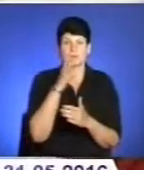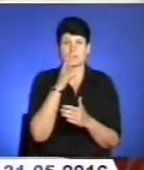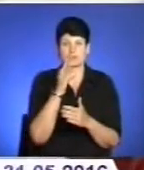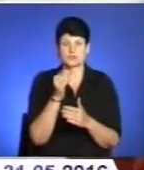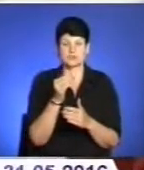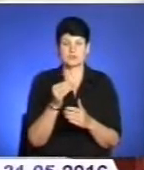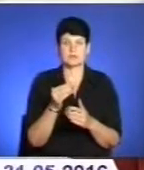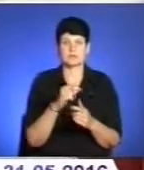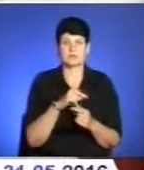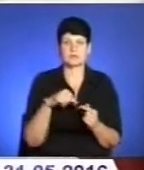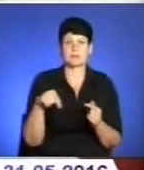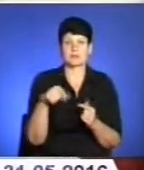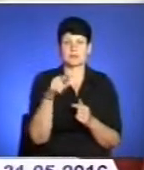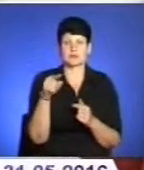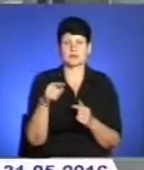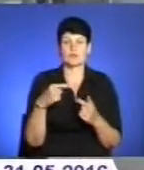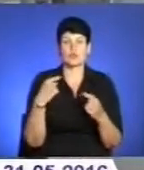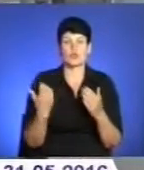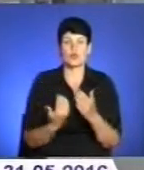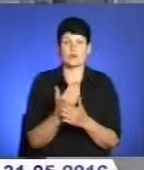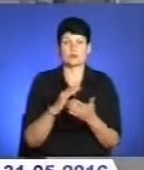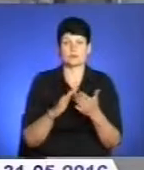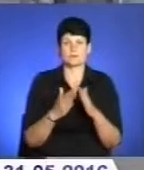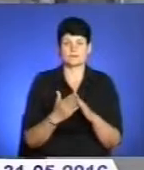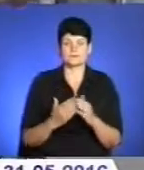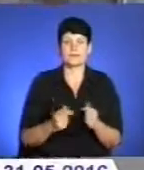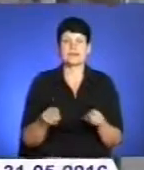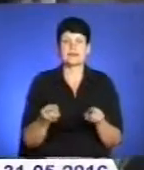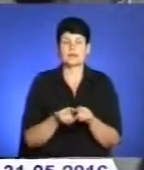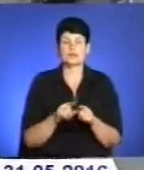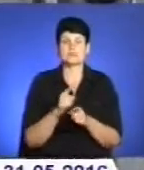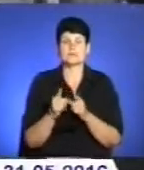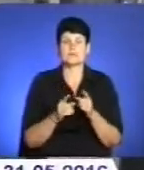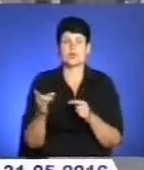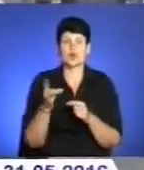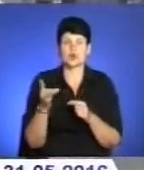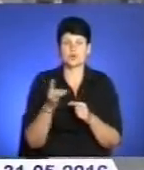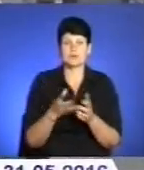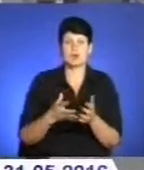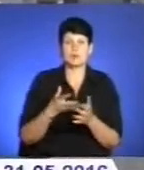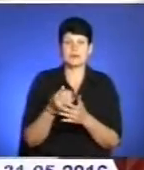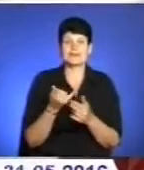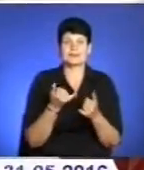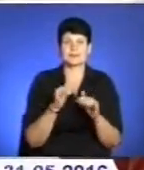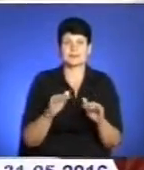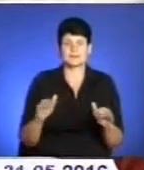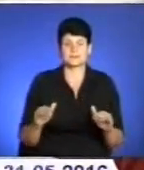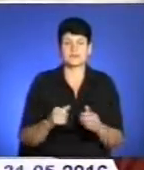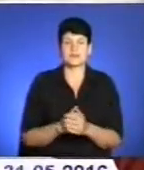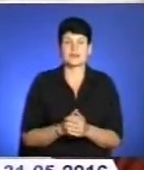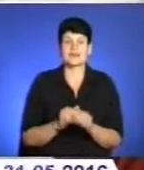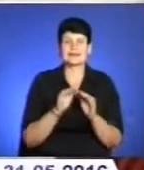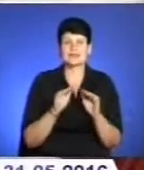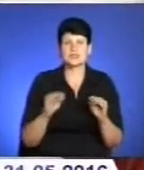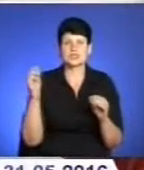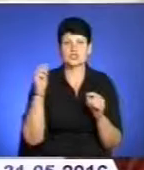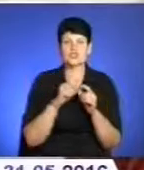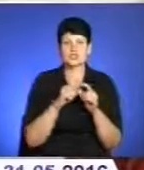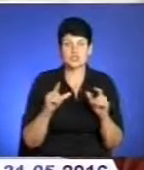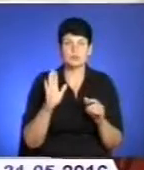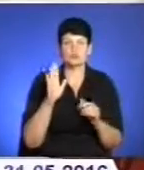нових договірних умовах. Також зміниться розмір оплати за проїзд у маршрутках для школярів. Діточки загальноосвітніх шкіл